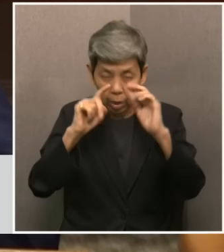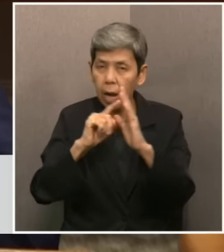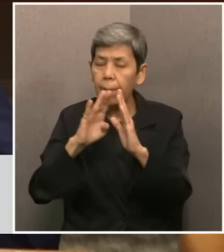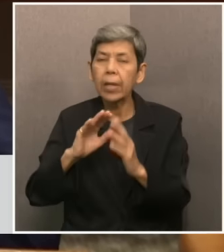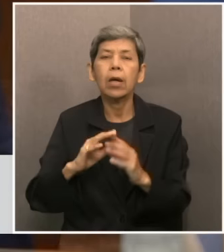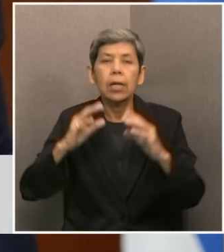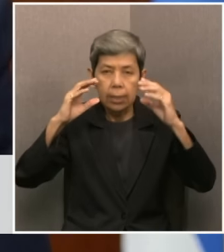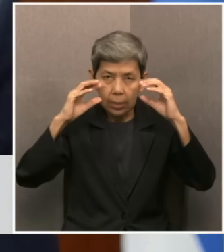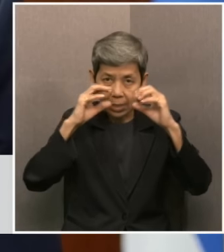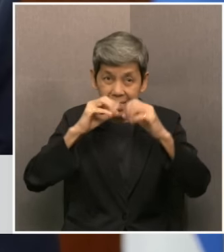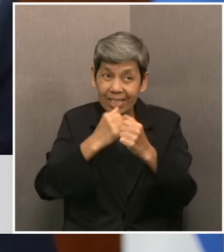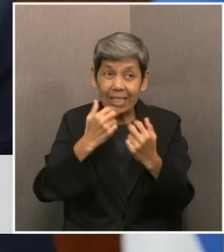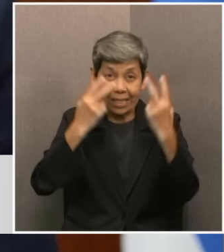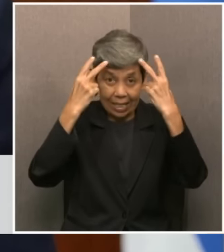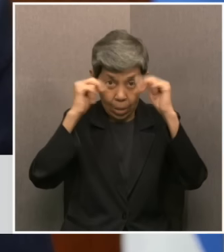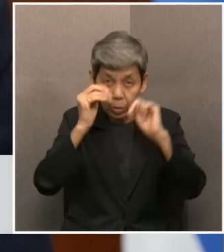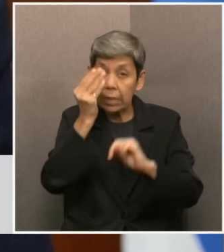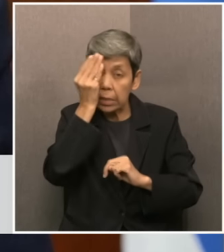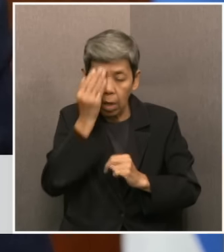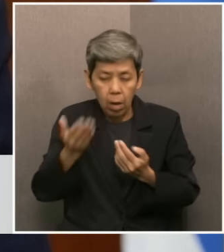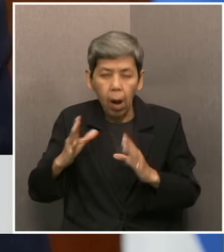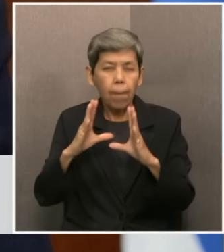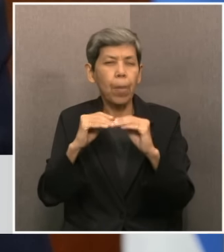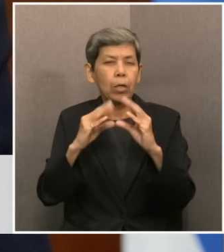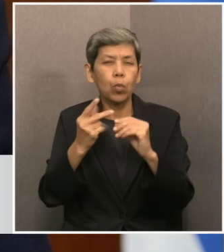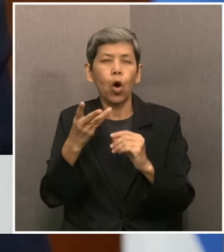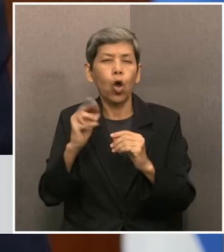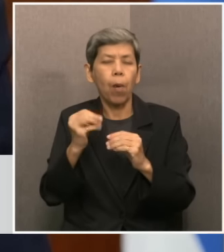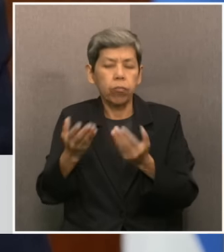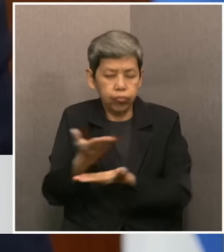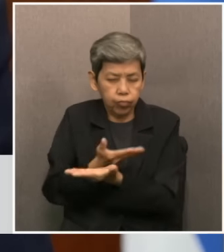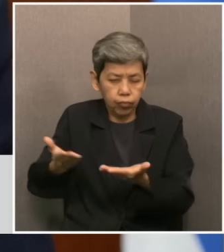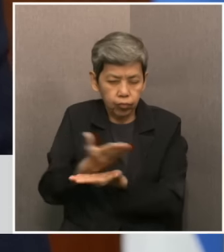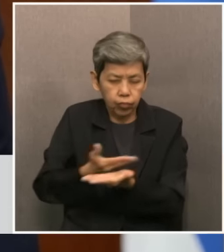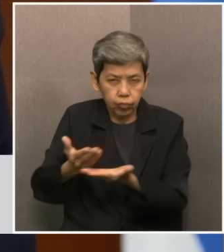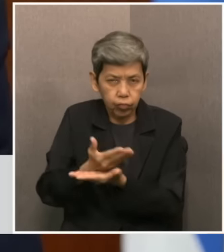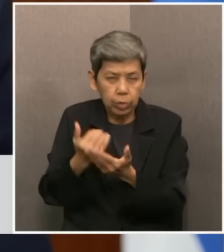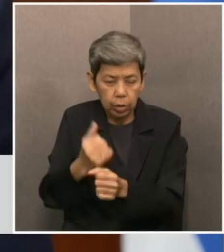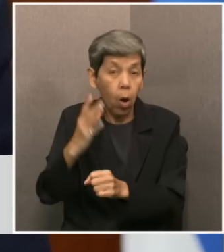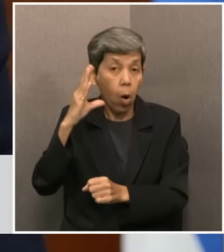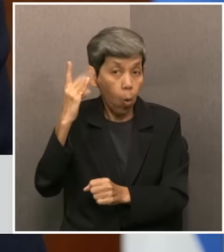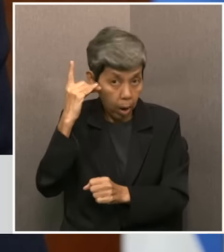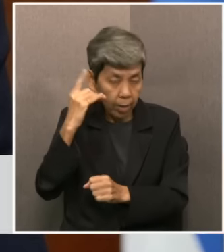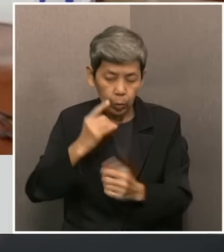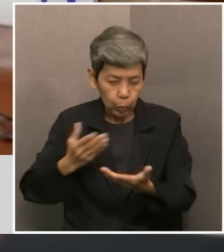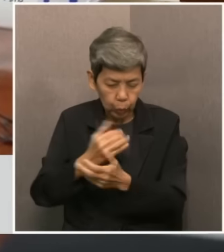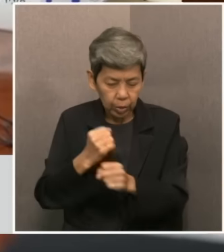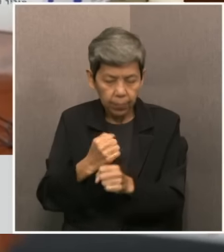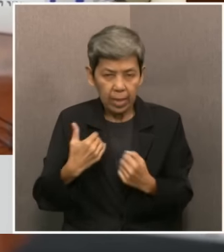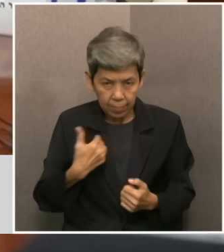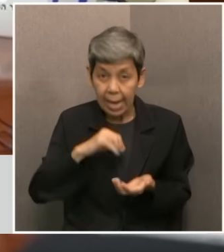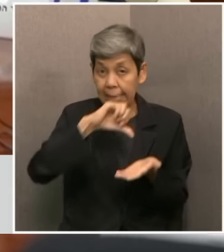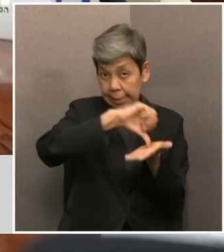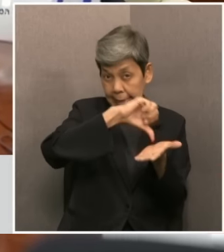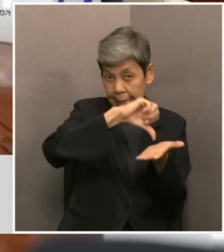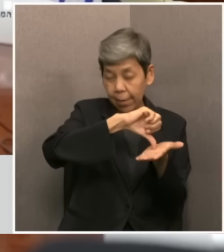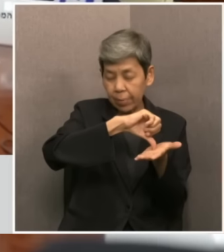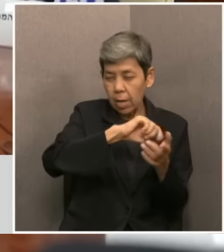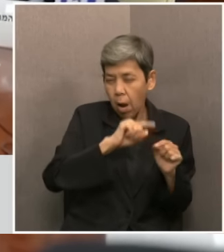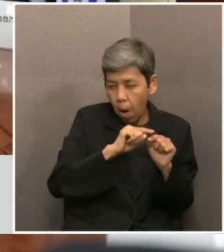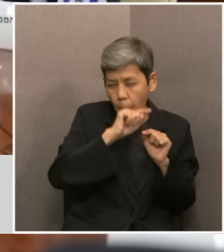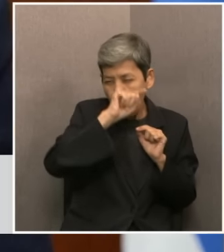าฮูของอิสราเอลเรียกประชุมครม.ความมั่นคงในนครเทลอาวีฟเมื่อคืนนี้หลังจากที่อิหร่านได้